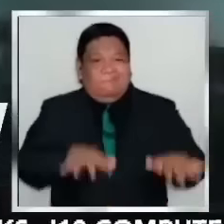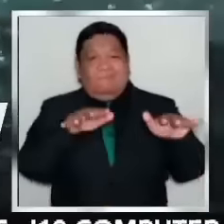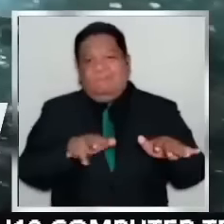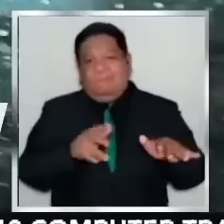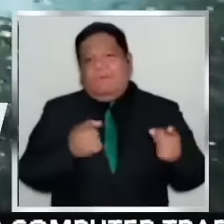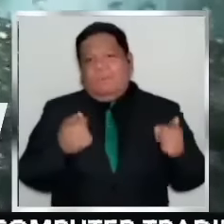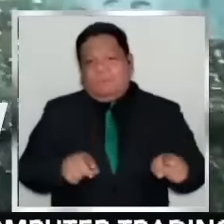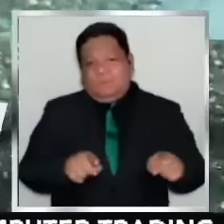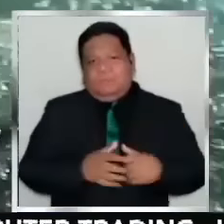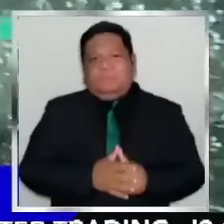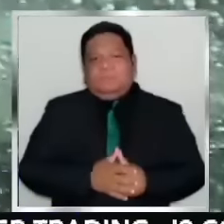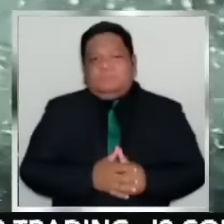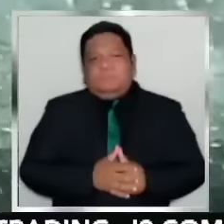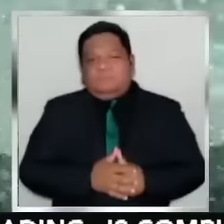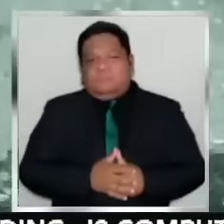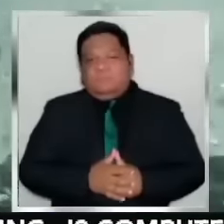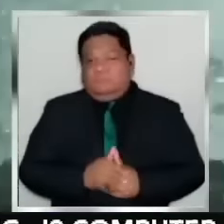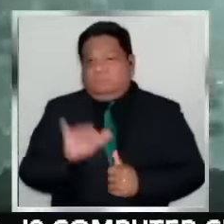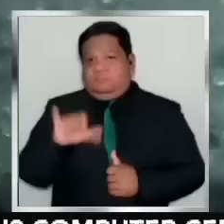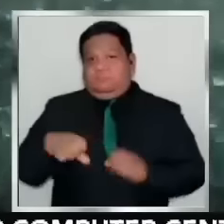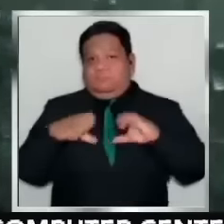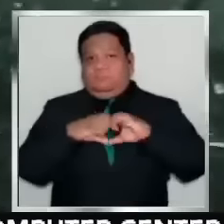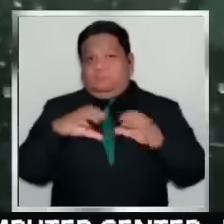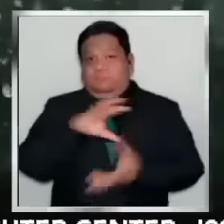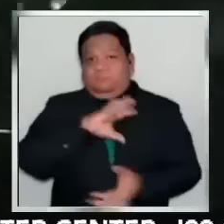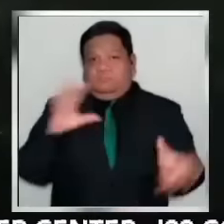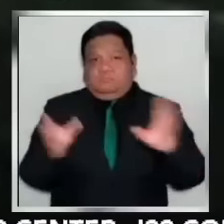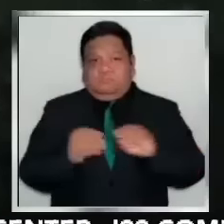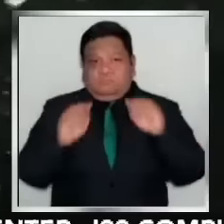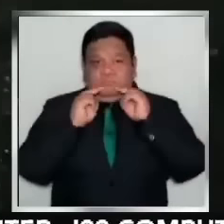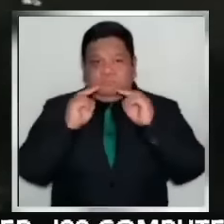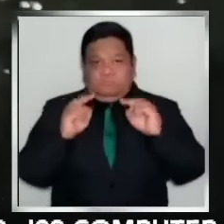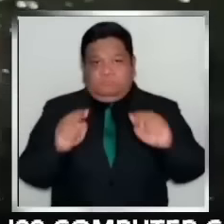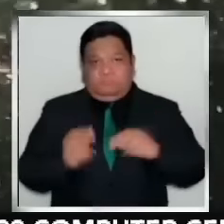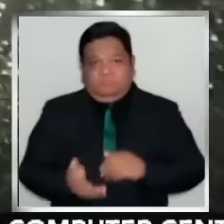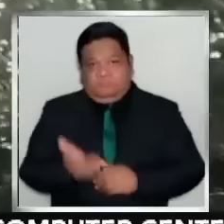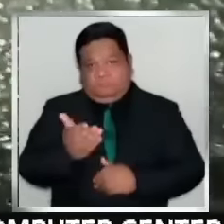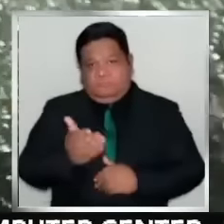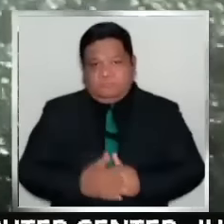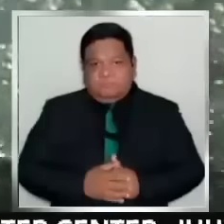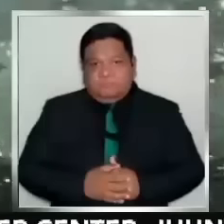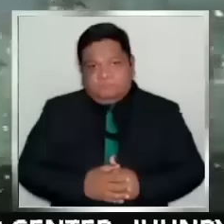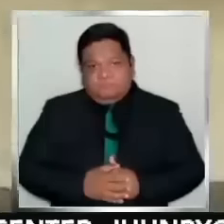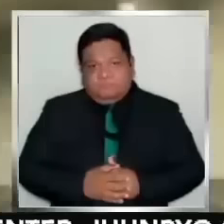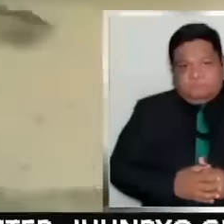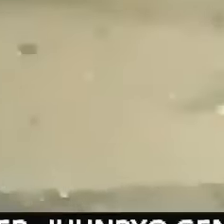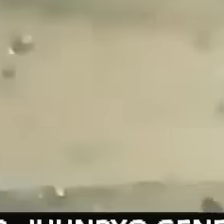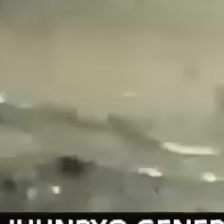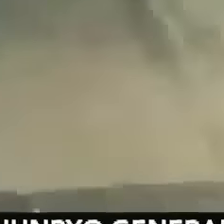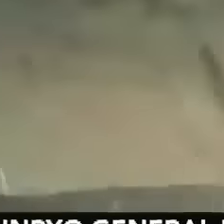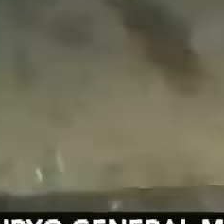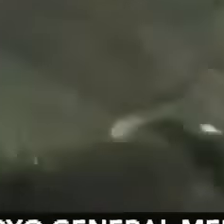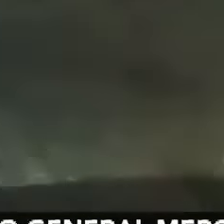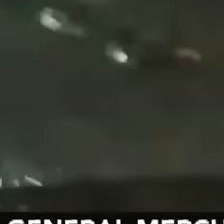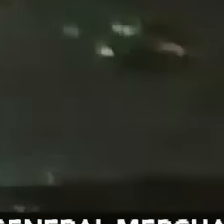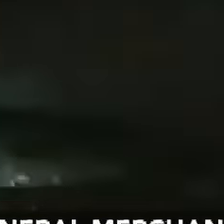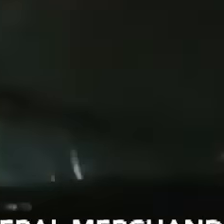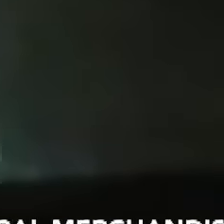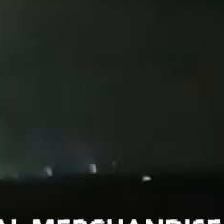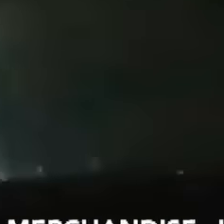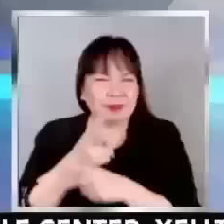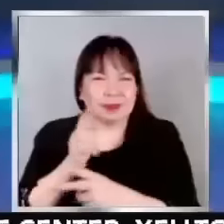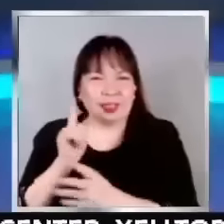sa GMA Integrated News, Daryl Marie Sarmiento ng GMA Regional TV 1 Western Visayas, Nakatutok, 24 Oras.